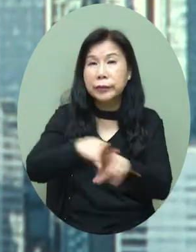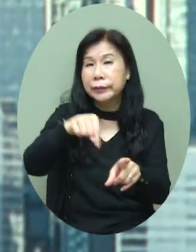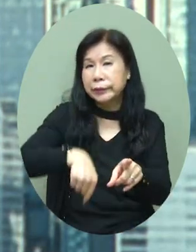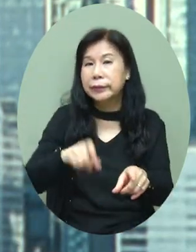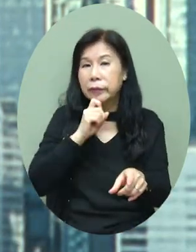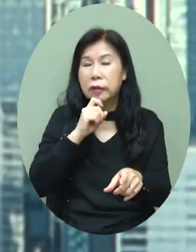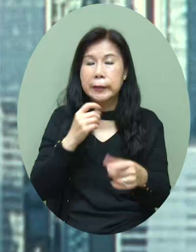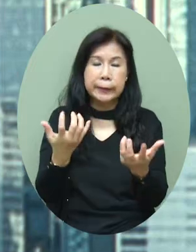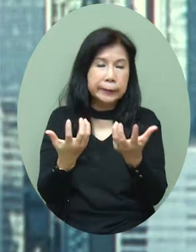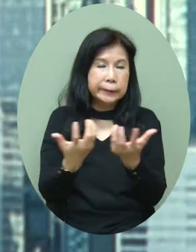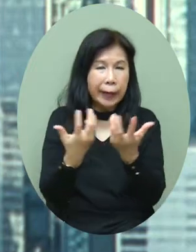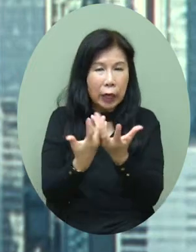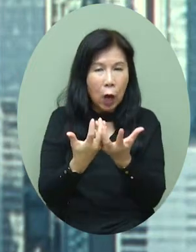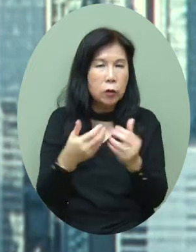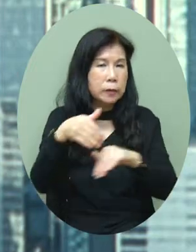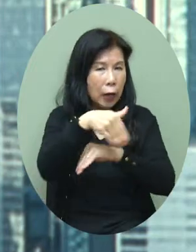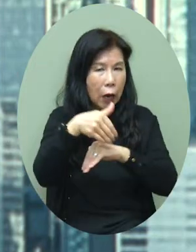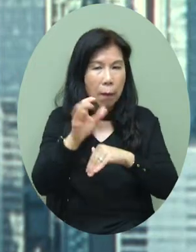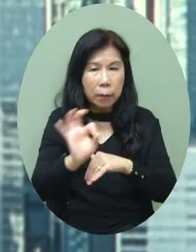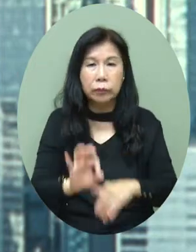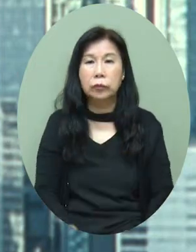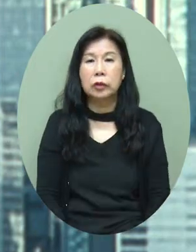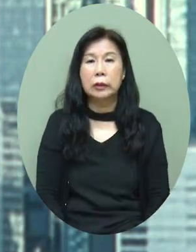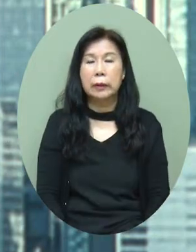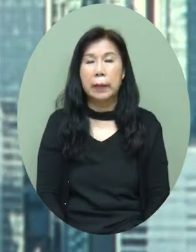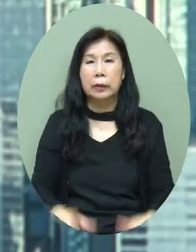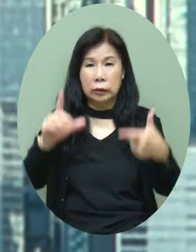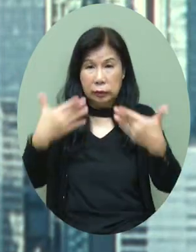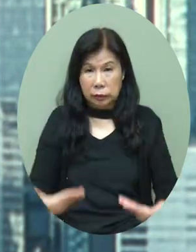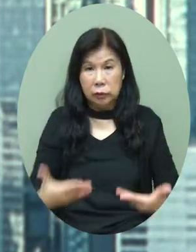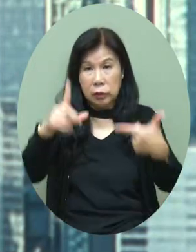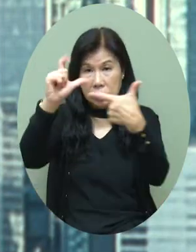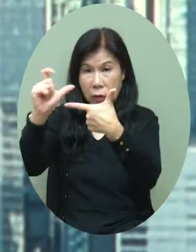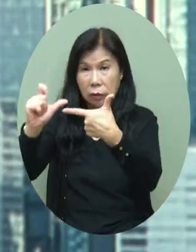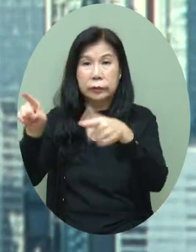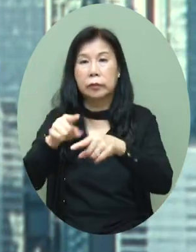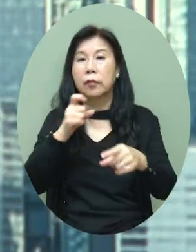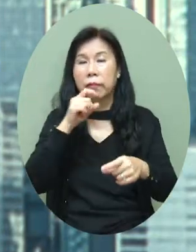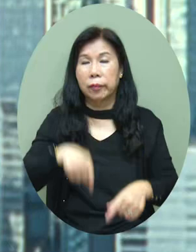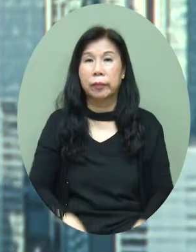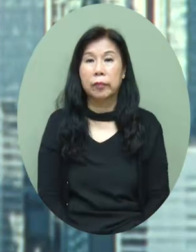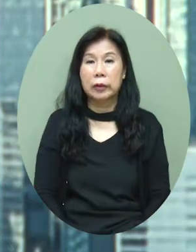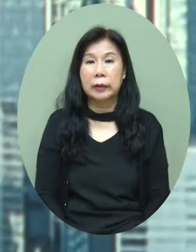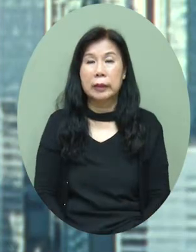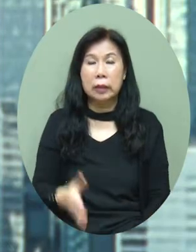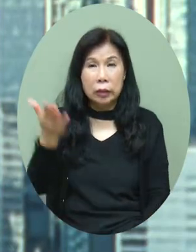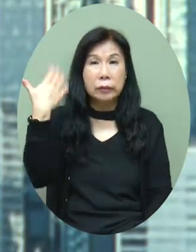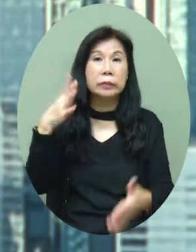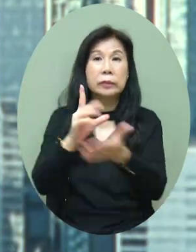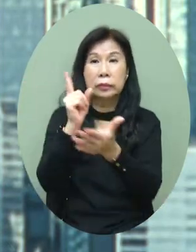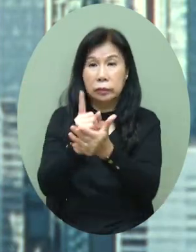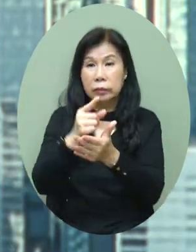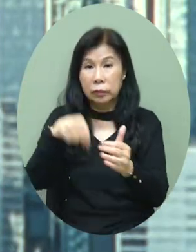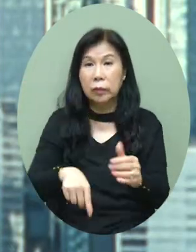個推測，佢亦都唔係咧係影一張而家今時今日嘅相，其實咧佢係一個追蹤翻過去嗰1